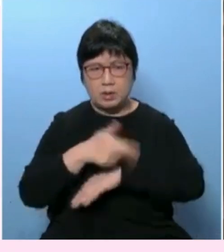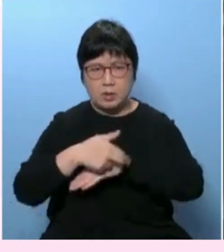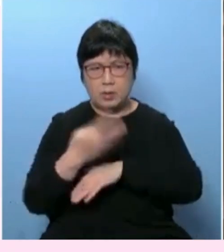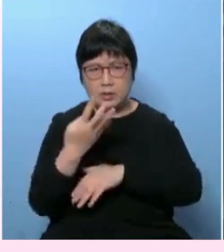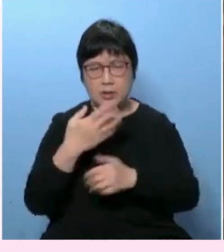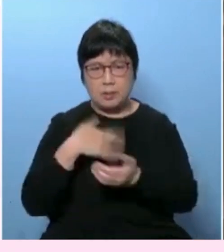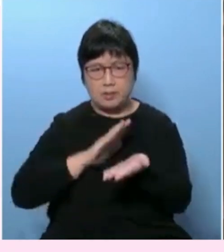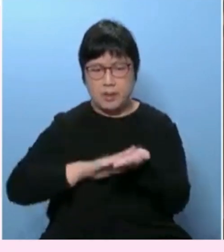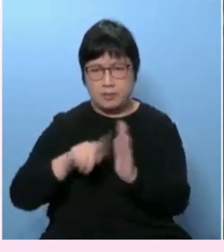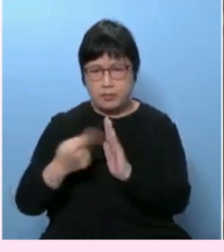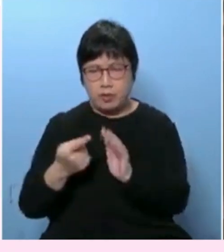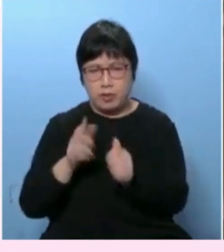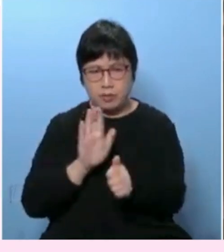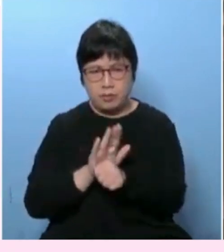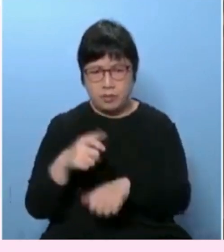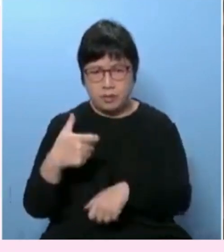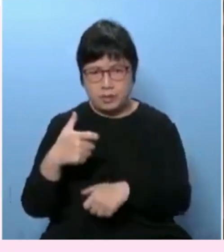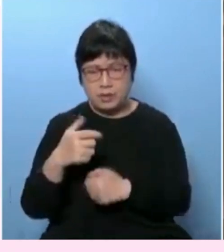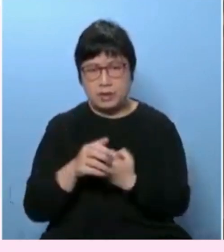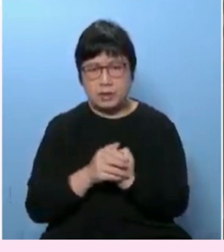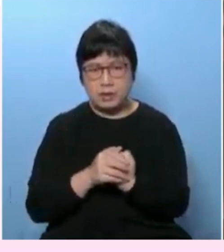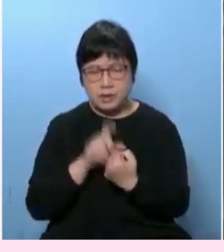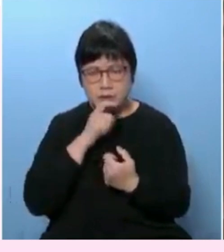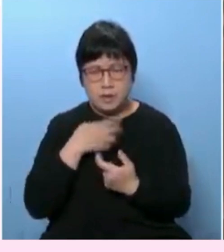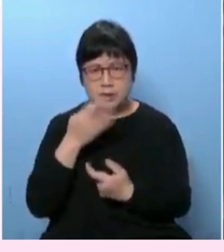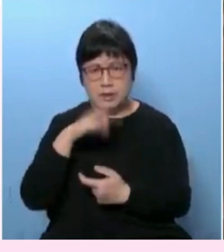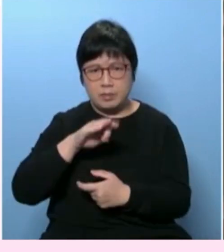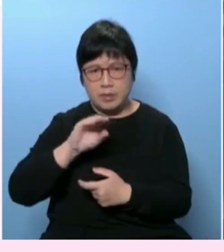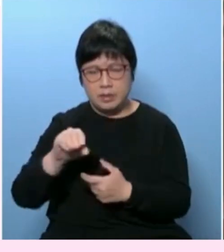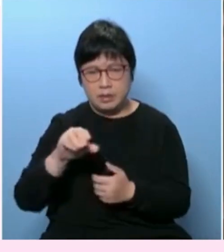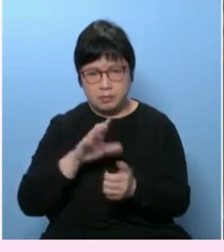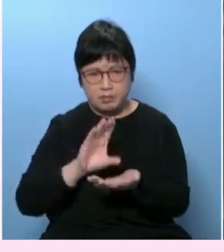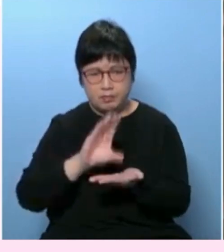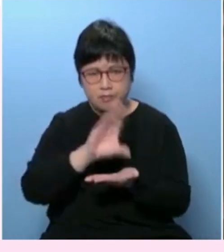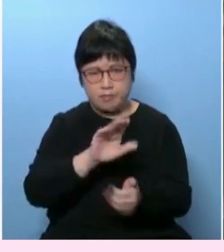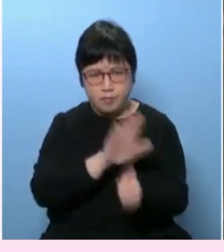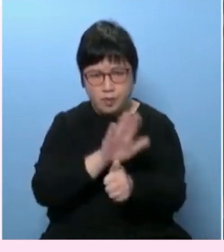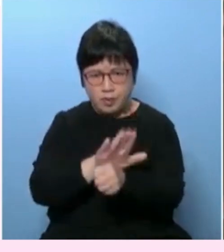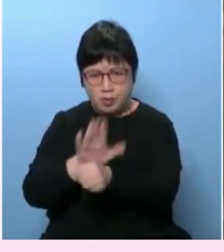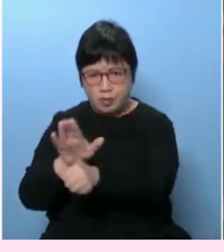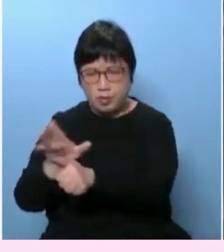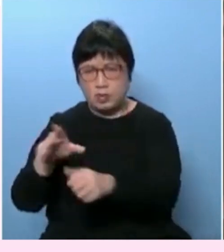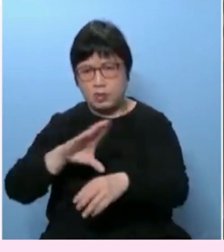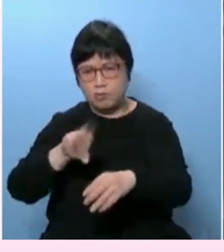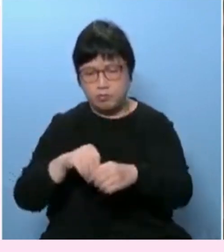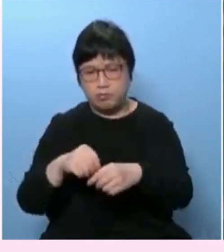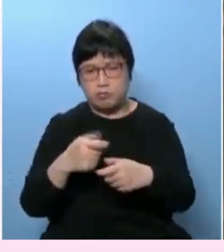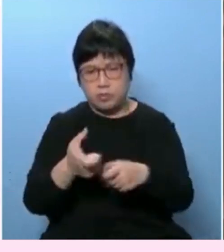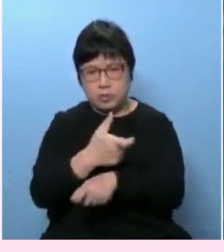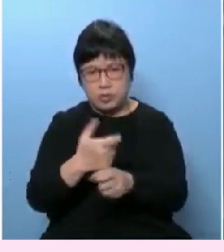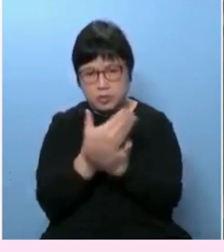經共推出咧係超過3000億元。有針對性的紓困措施，涵蓋多個行業和有需要群